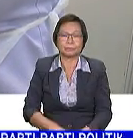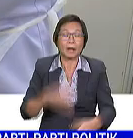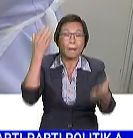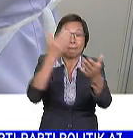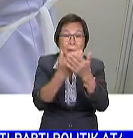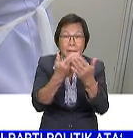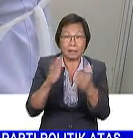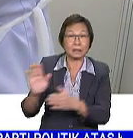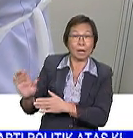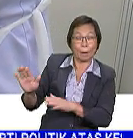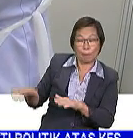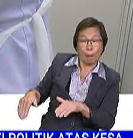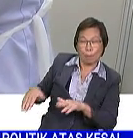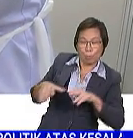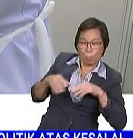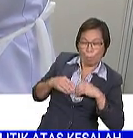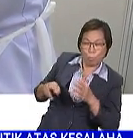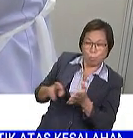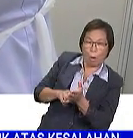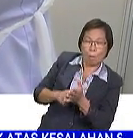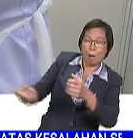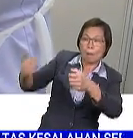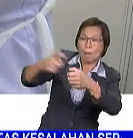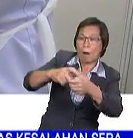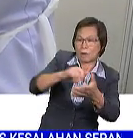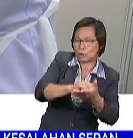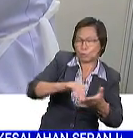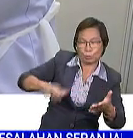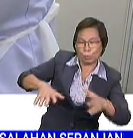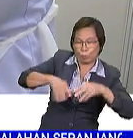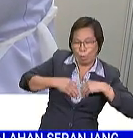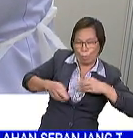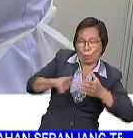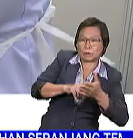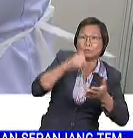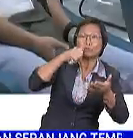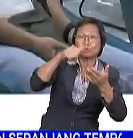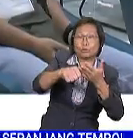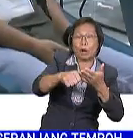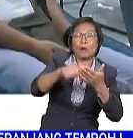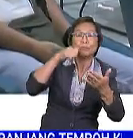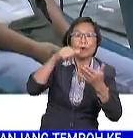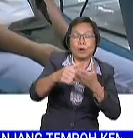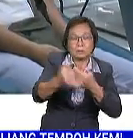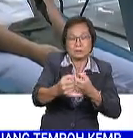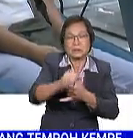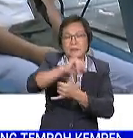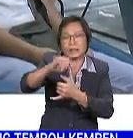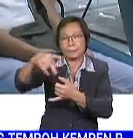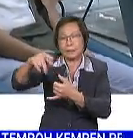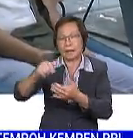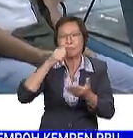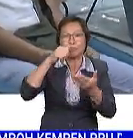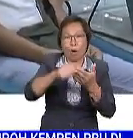Setakat ini, pihaknya belum menerima sebarang laporan mengenai perkara berkenaan. Satu pekeliling telah dikeluarkan Jabatan Perkhidmatan Awam